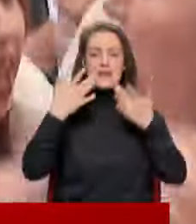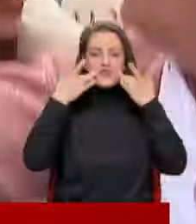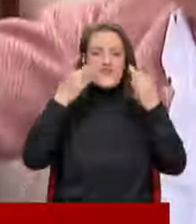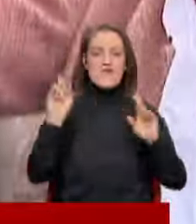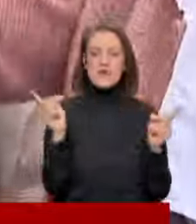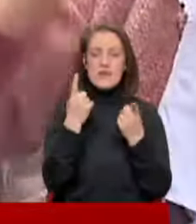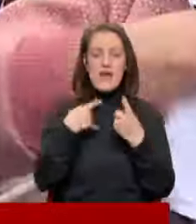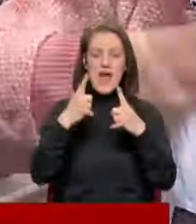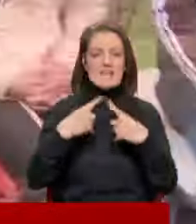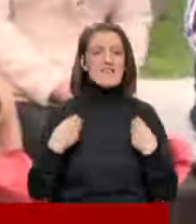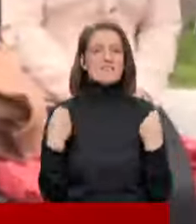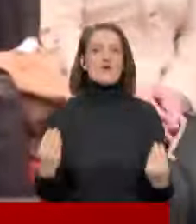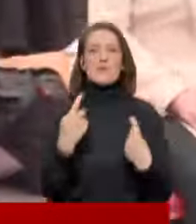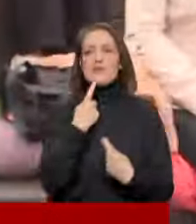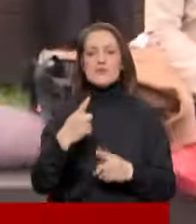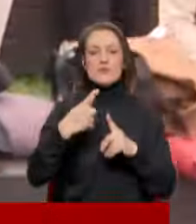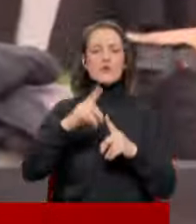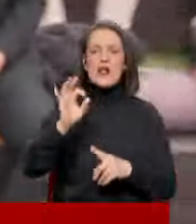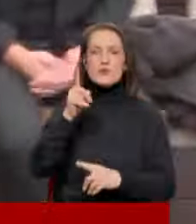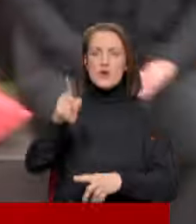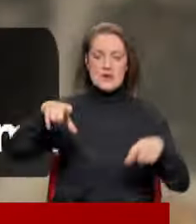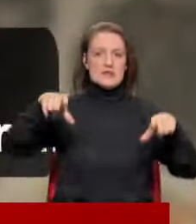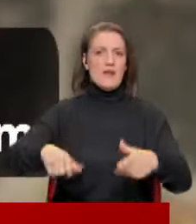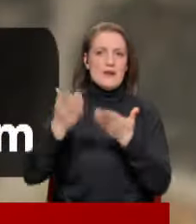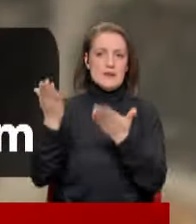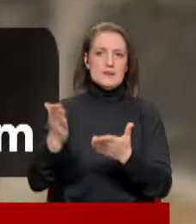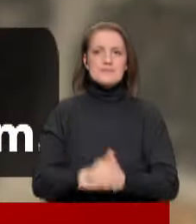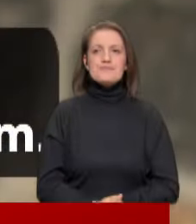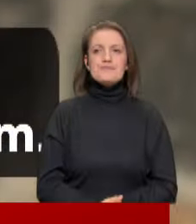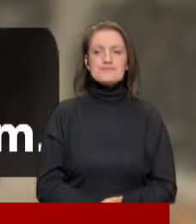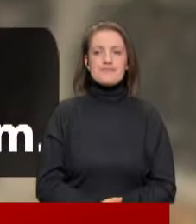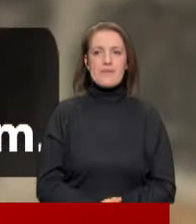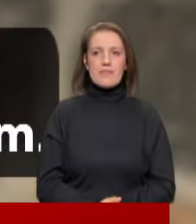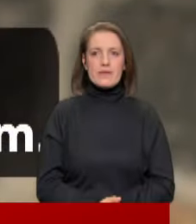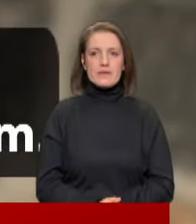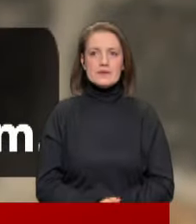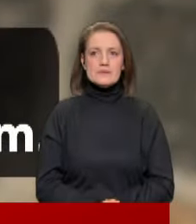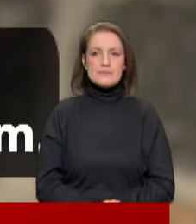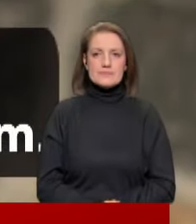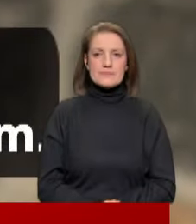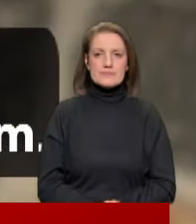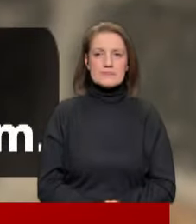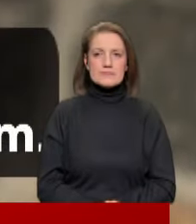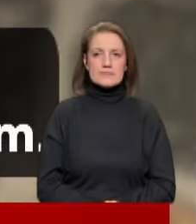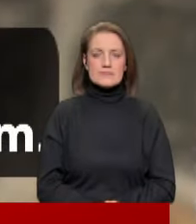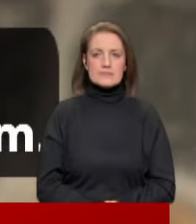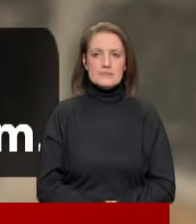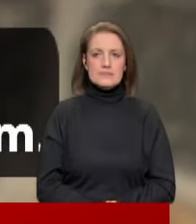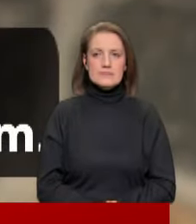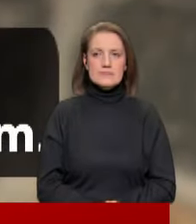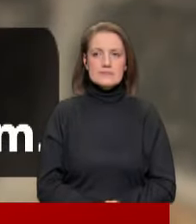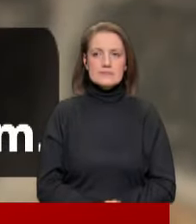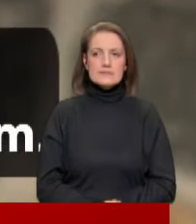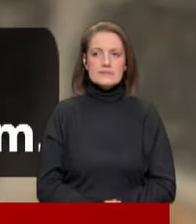yönetiyoruz hesap veriyoruz dedi Turgut 6 nokta sahadaydı biz de bu hesabı her vesileyle veriyoruz bu dünyada